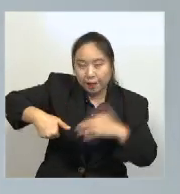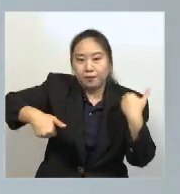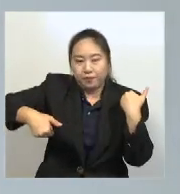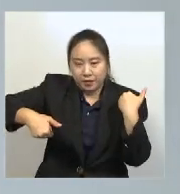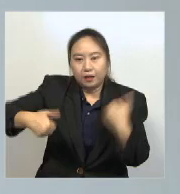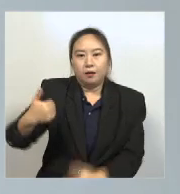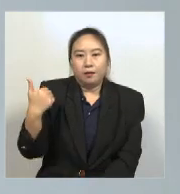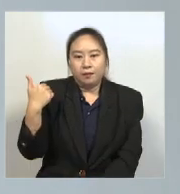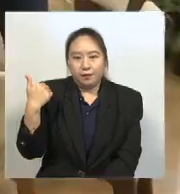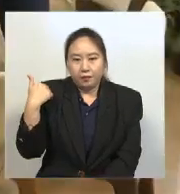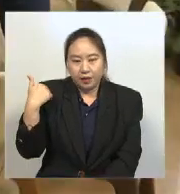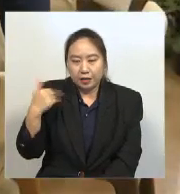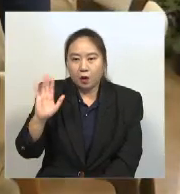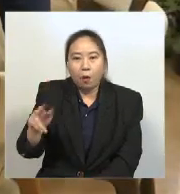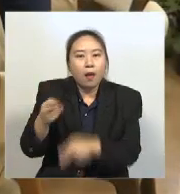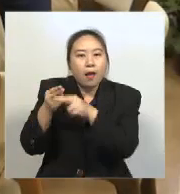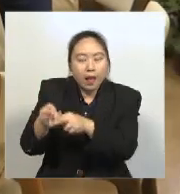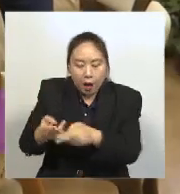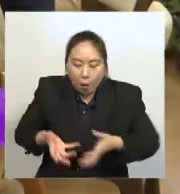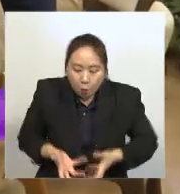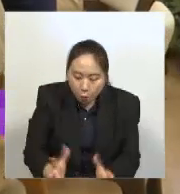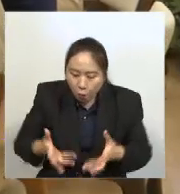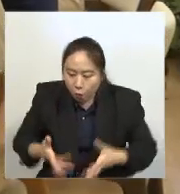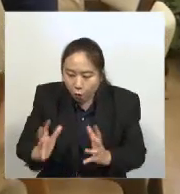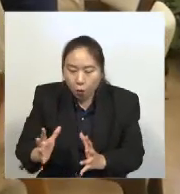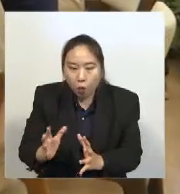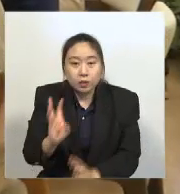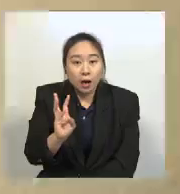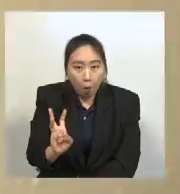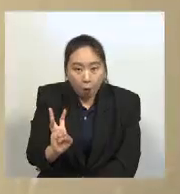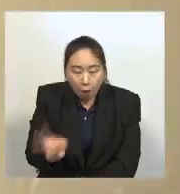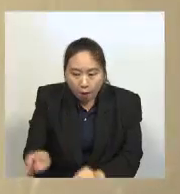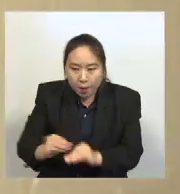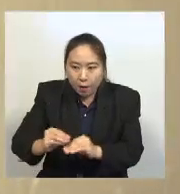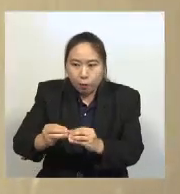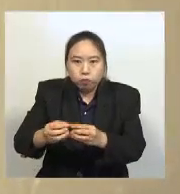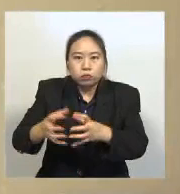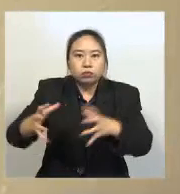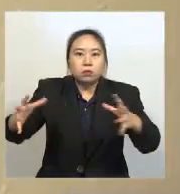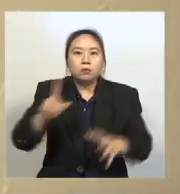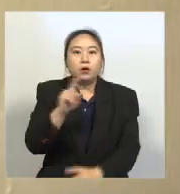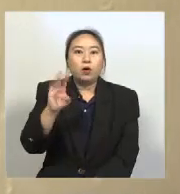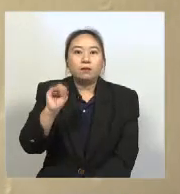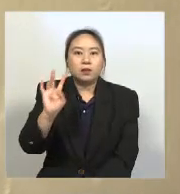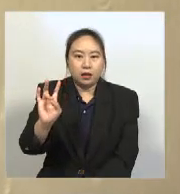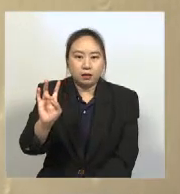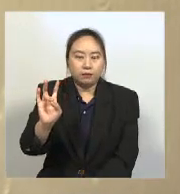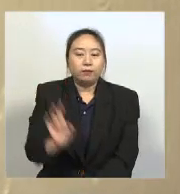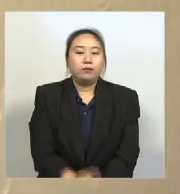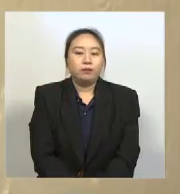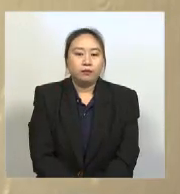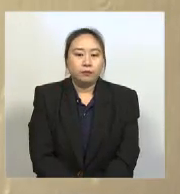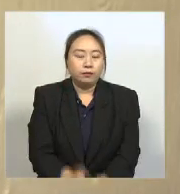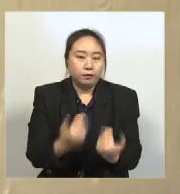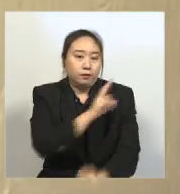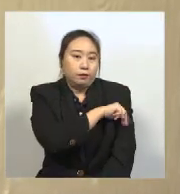ำนวนอัตราจากการผสมพันธุ์กันเองเพิ่มจาก6ตัวกลายมาเป็น147ตัวค่ะด้านนาย